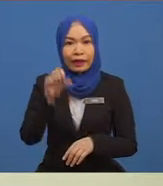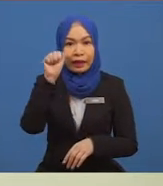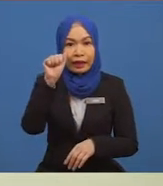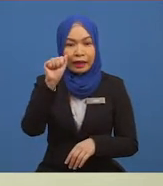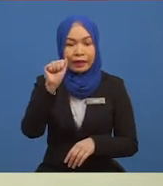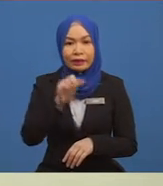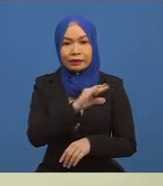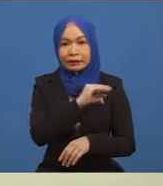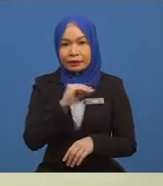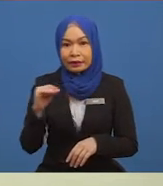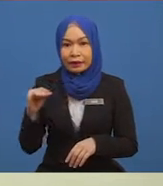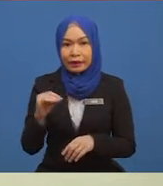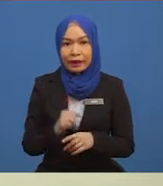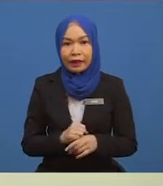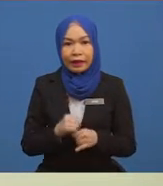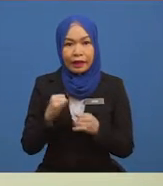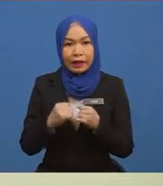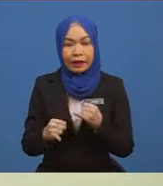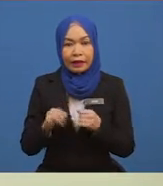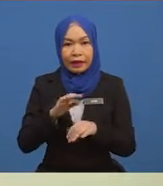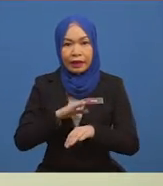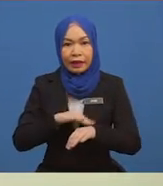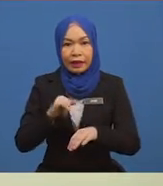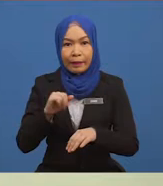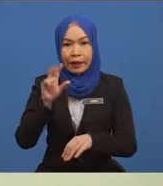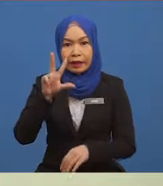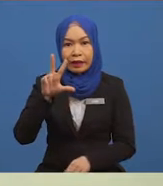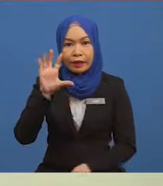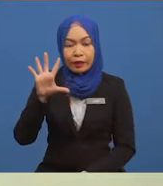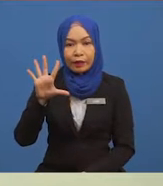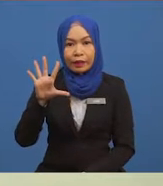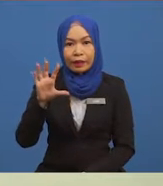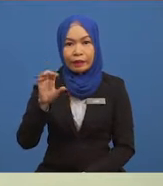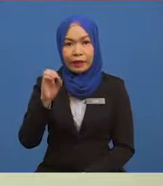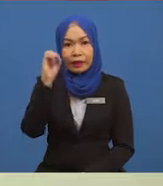Wah, terdapat peningkatan suhu pada tabung didih A.